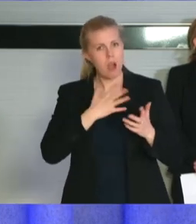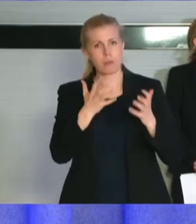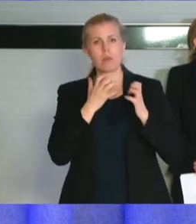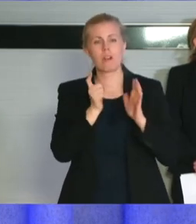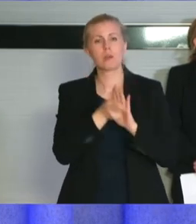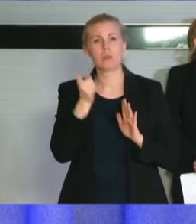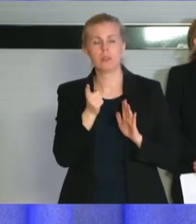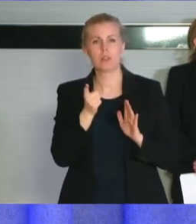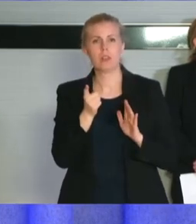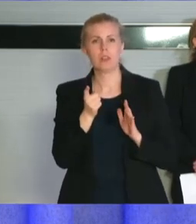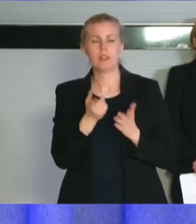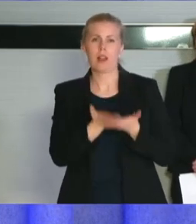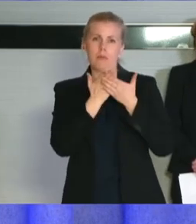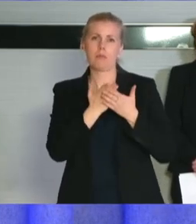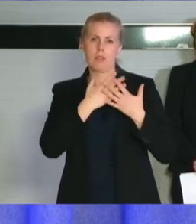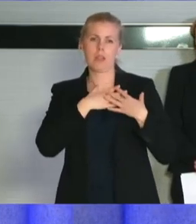helsevesenet. Da er det TV2.